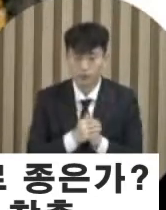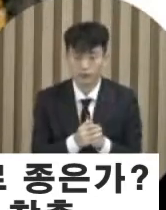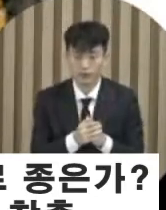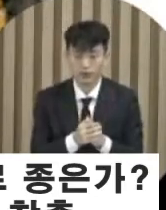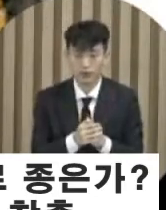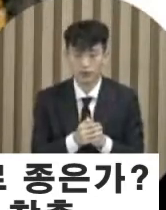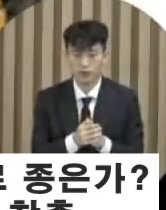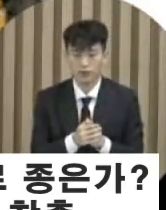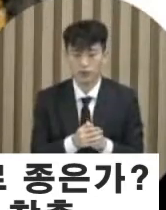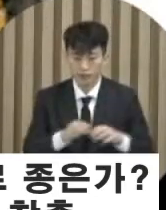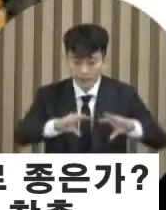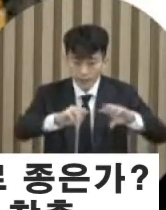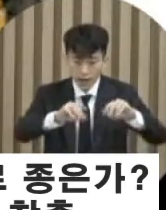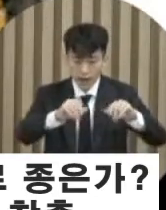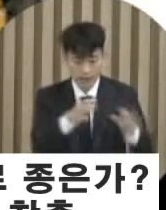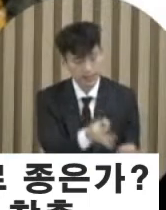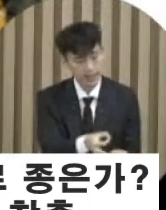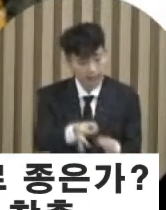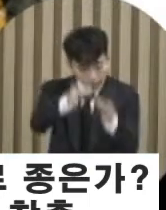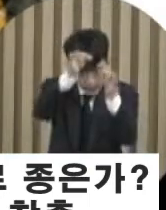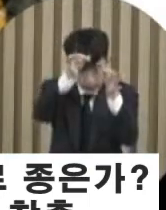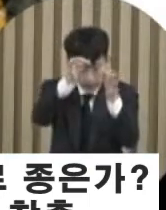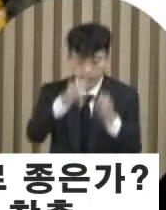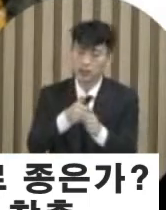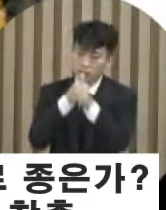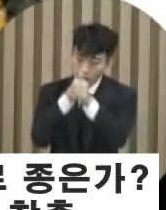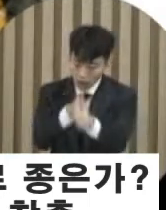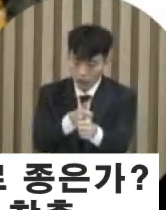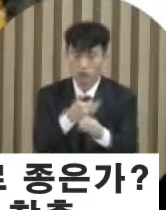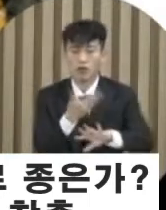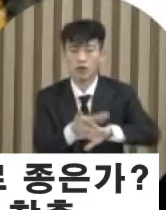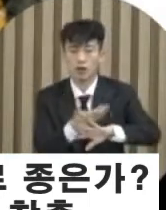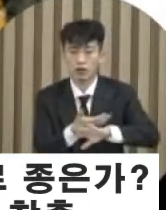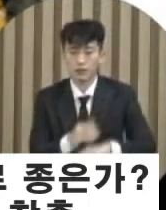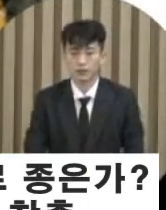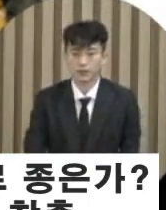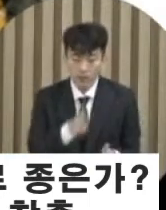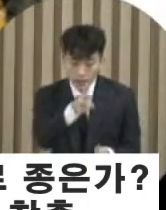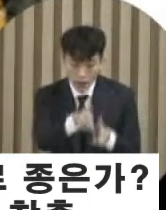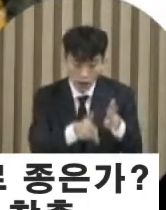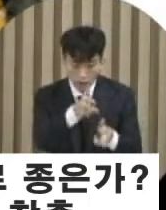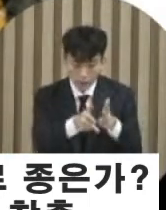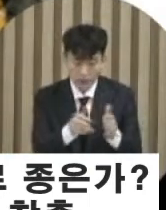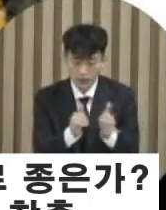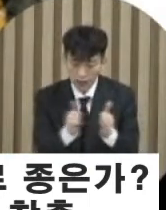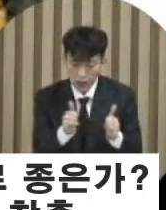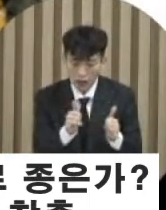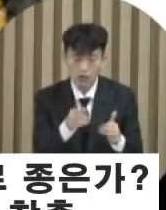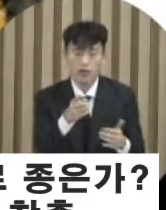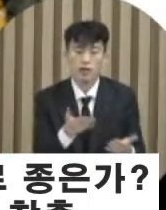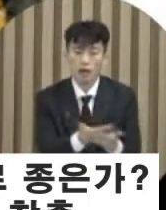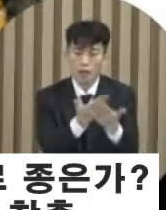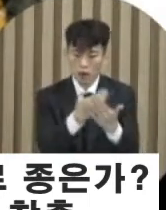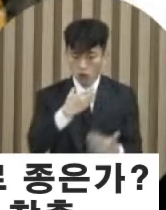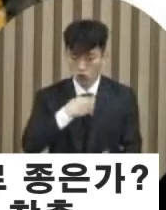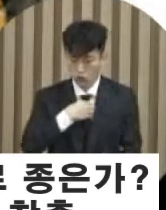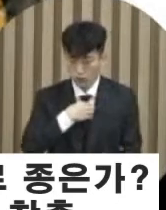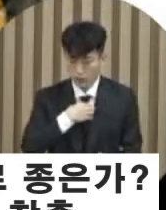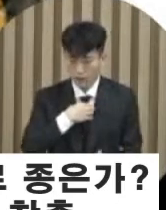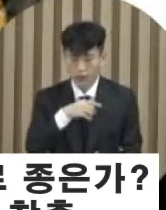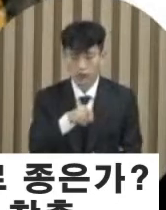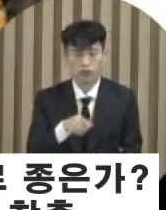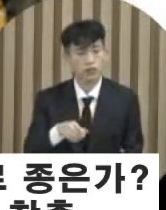상승분을 초과한 토지가치 상승분을 의미하기 때문에 실제 사업 시행자가 얻어가는 개발이익에 비해서는 한참 낮게 책정되어 있을 뿐만